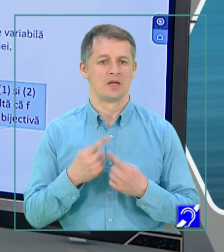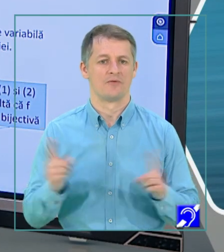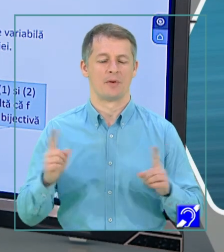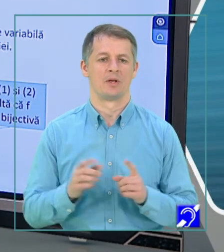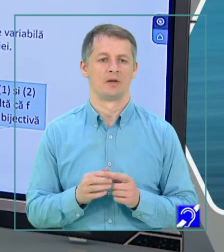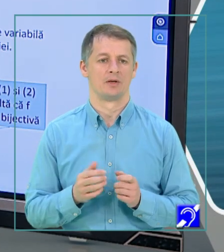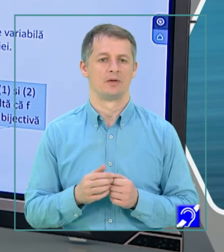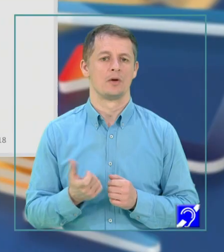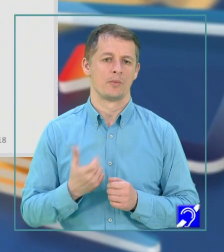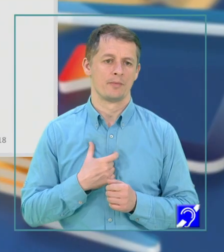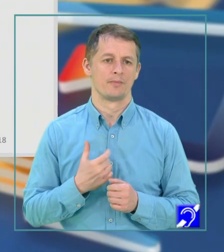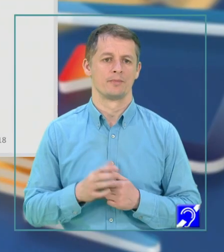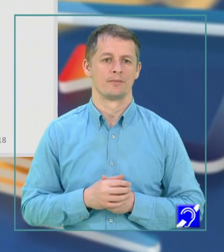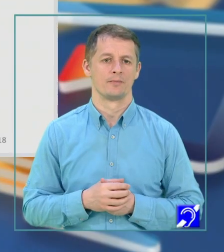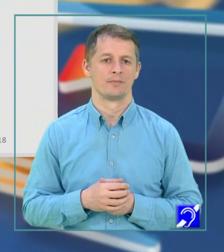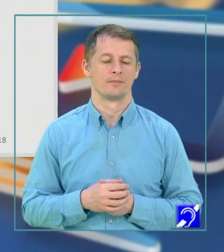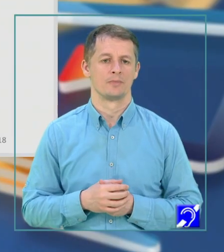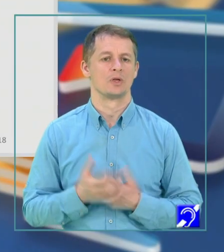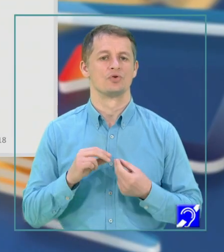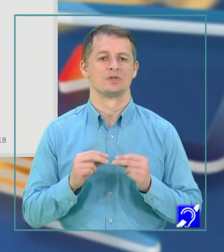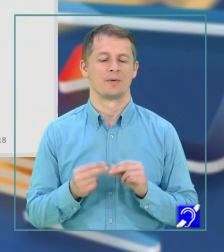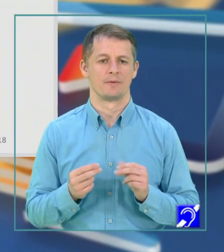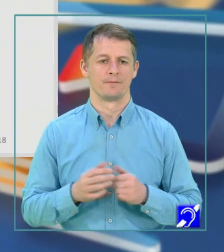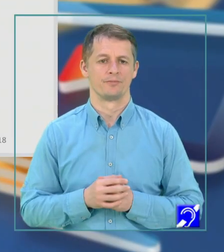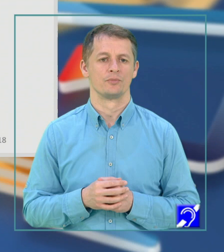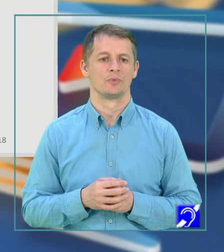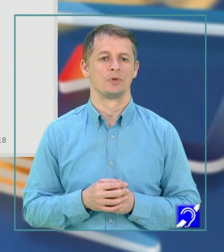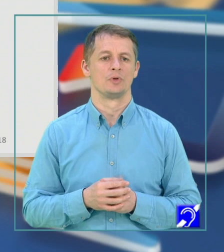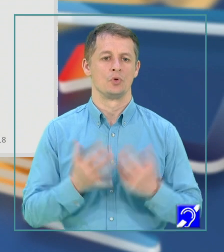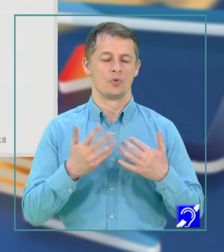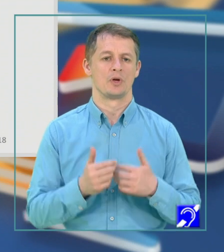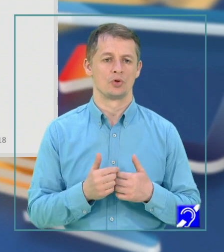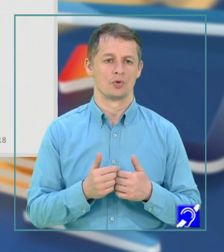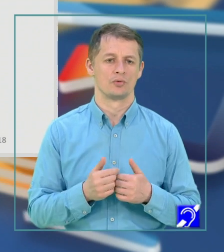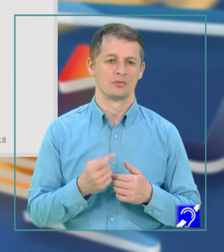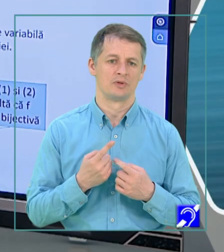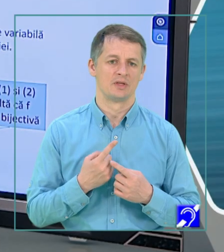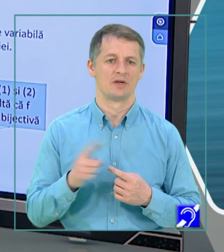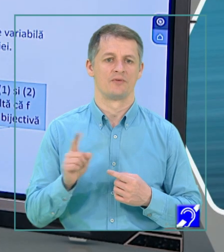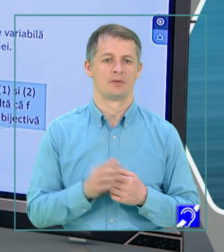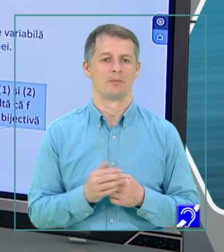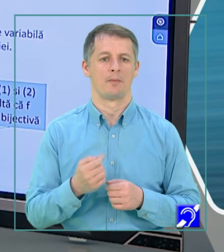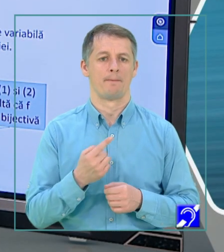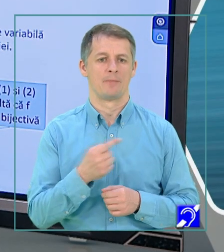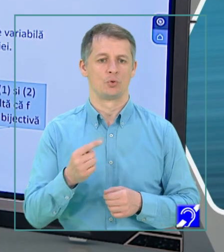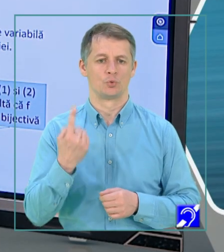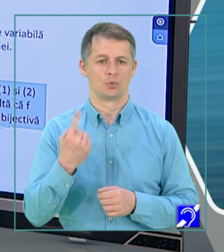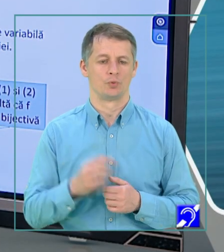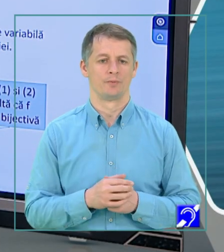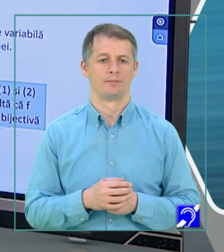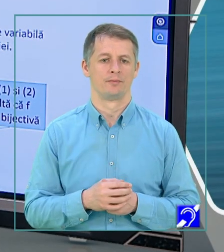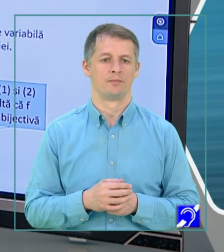deci derivata ei, așa cum știți, înseamnă numărător derivat, adică minus 1, pe lângă numitor